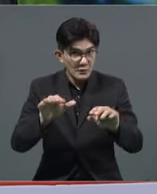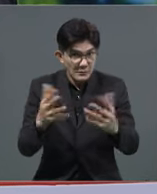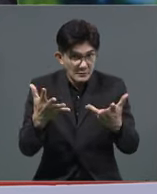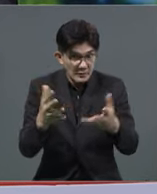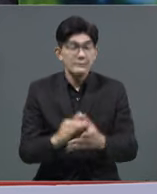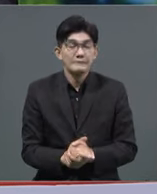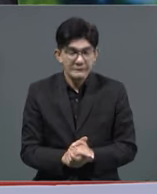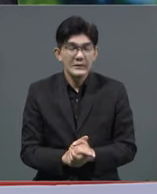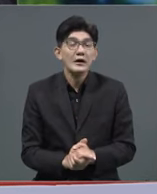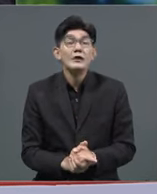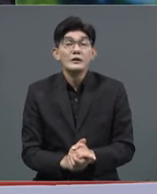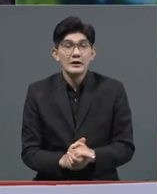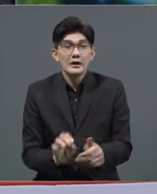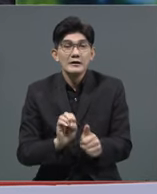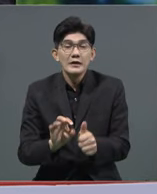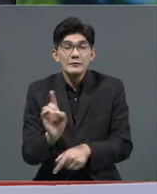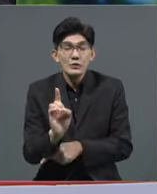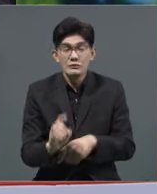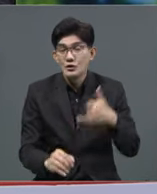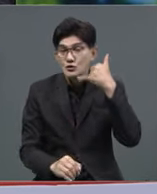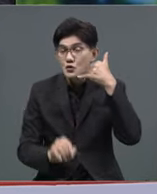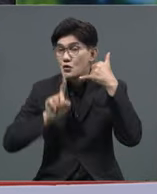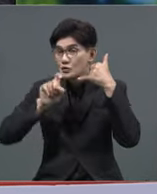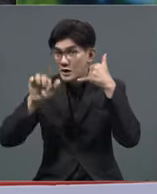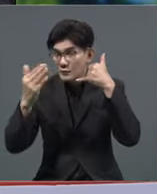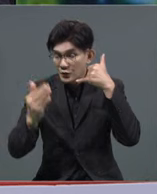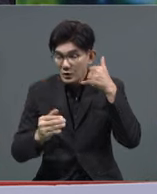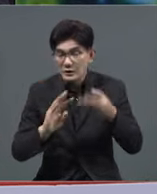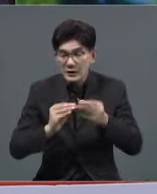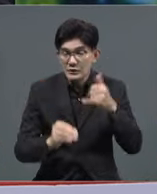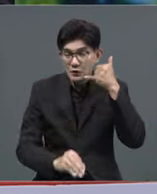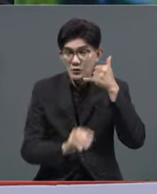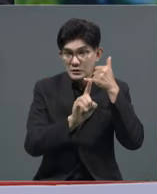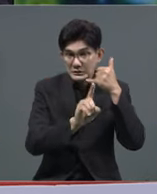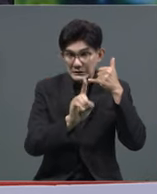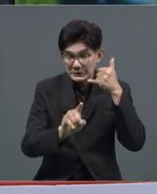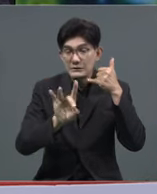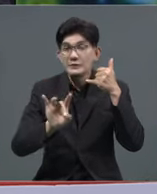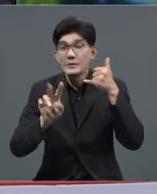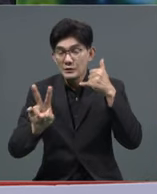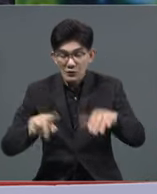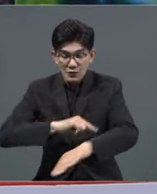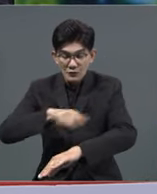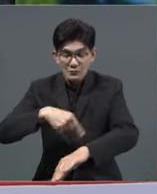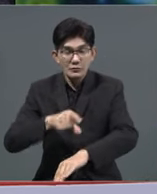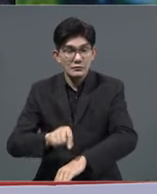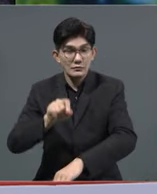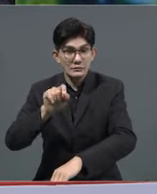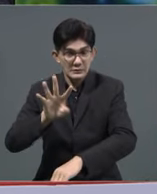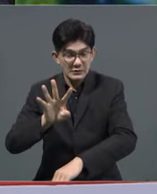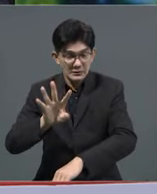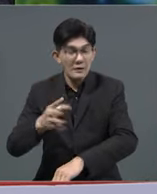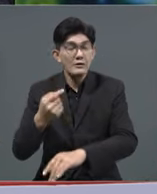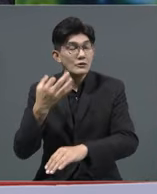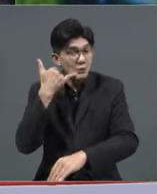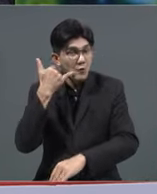ค่บางจุดเท่านั้นเพราะฉะนั้นแนะนำว่าโทรไปถามกรมอุตุได้เลย1182เป็นสายด่วนที่ตลอด24ชั่วโมงแล้วฟรีด้วย